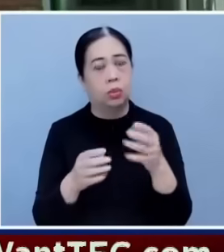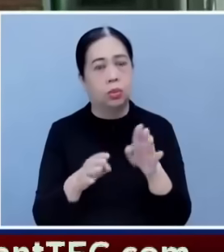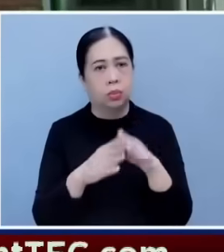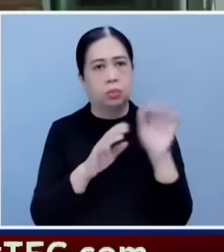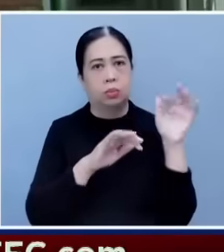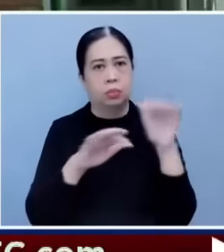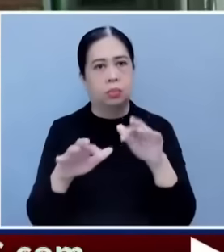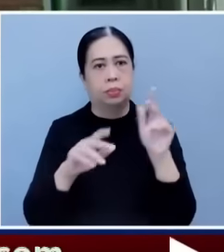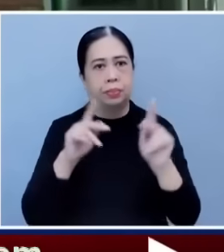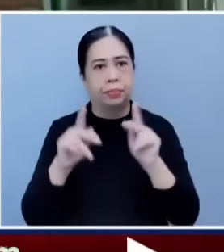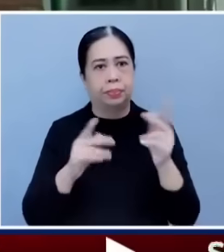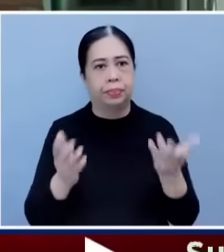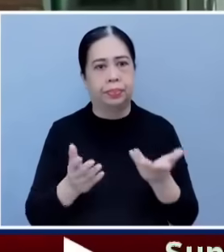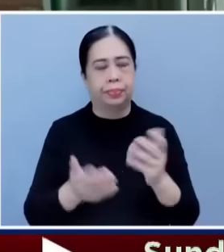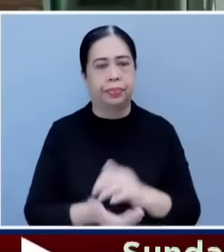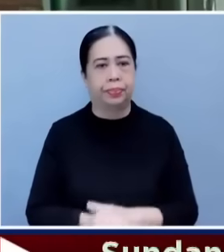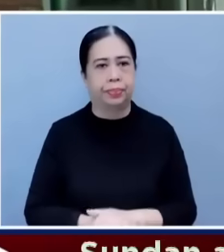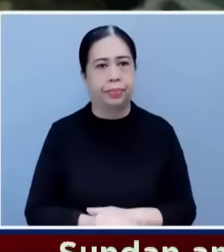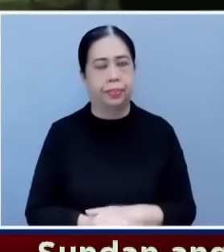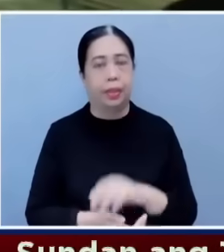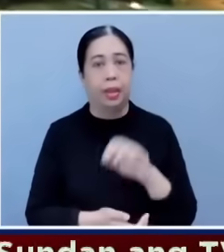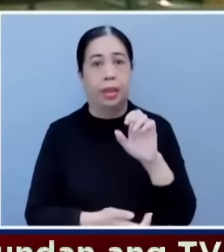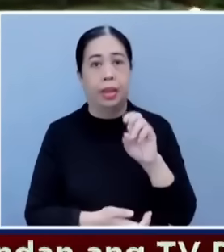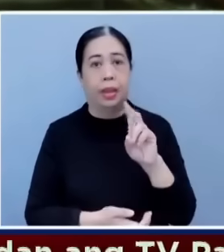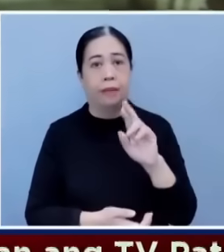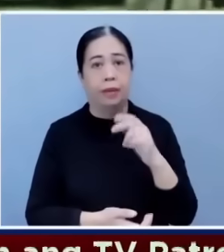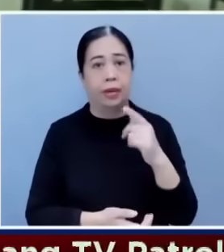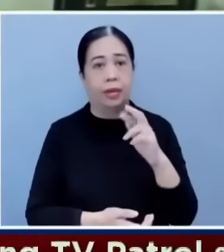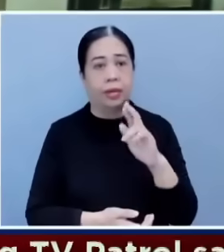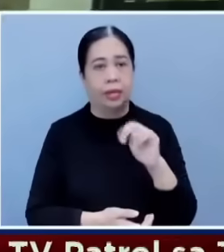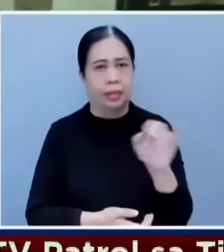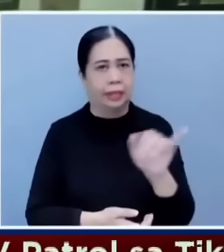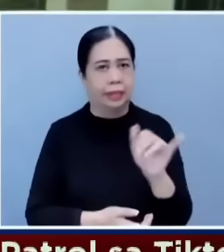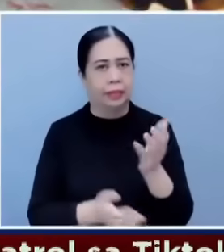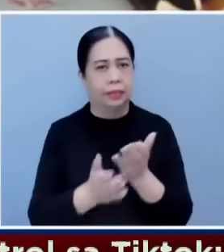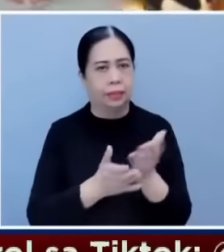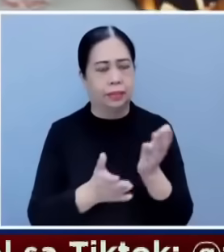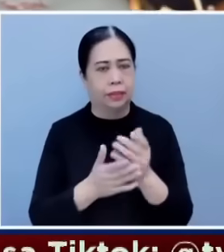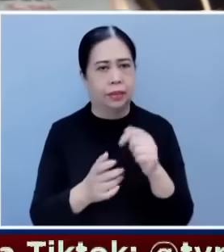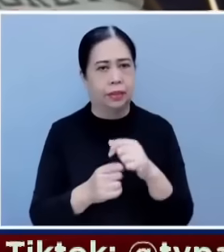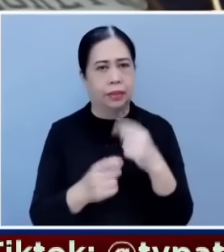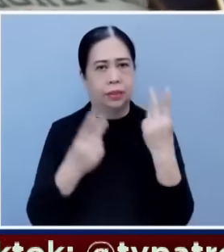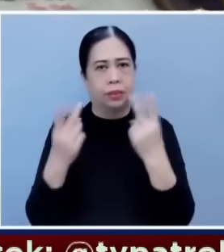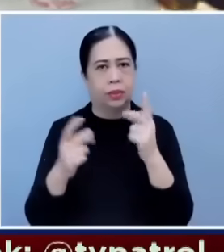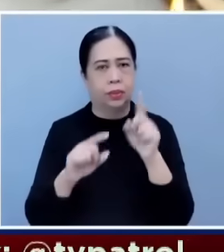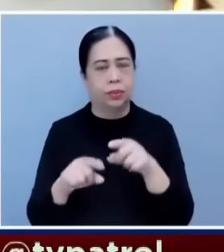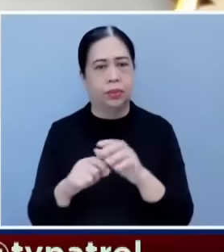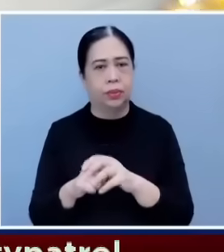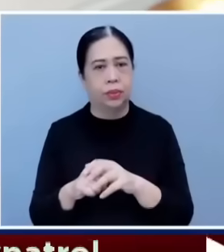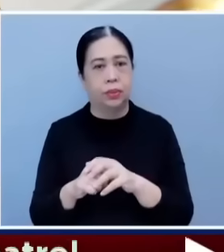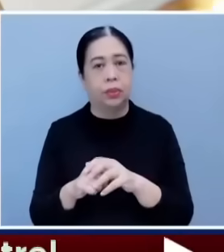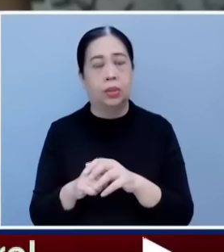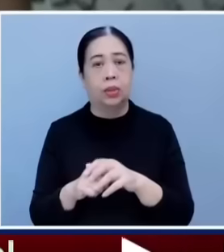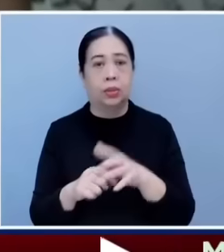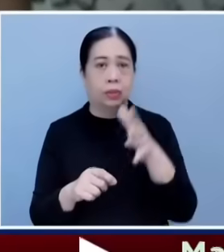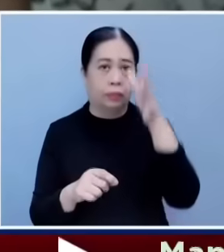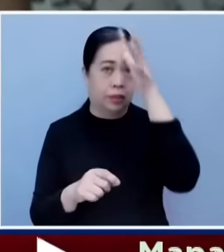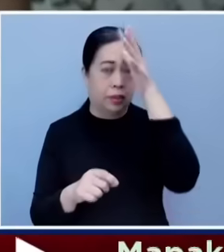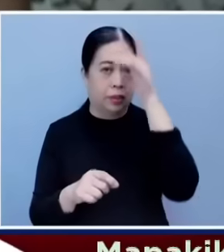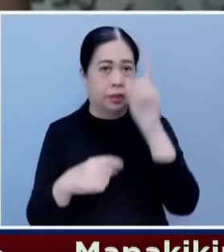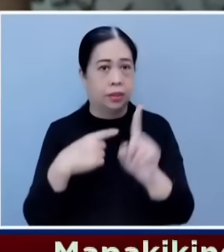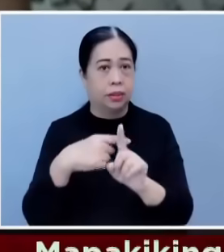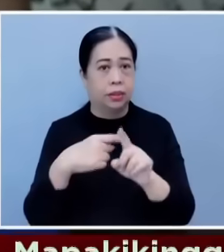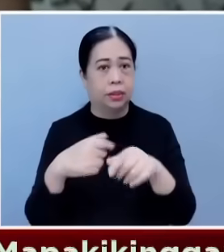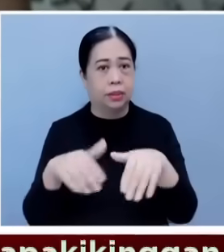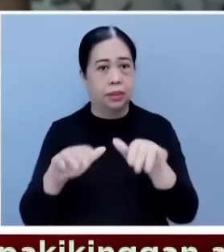dito. Sa Evergreen Memorial Garden sa Pasig din, dumalaw si Mary Joy sa libingan ng kanyang ama. Actually